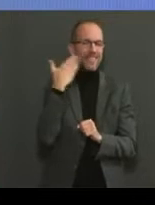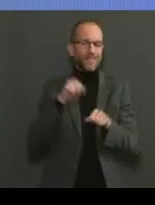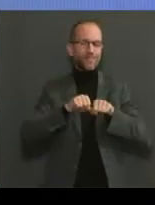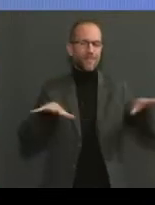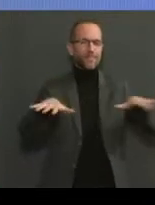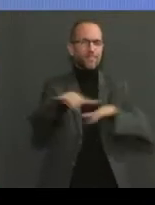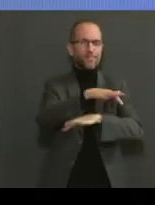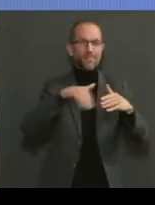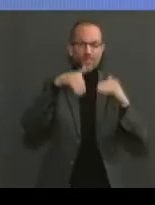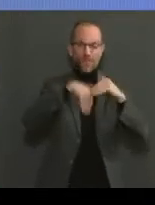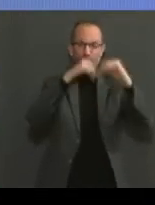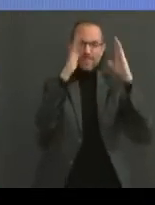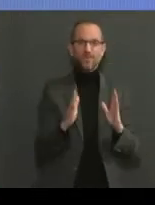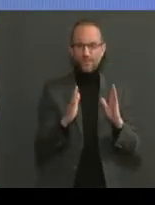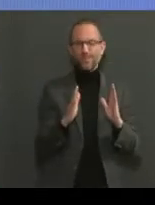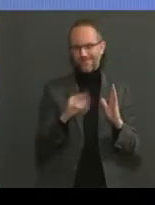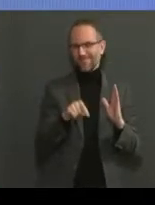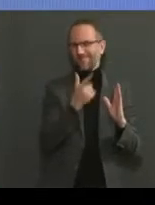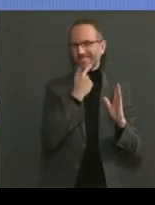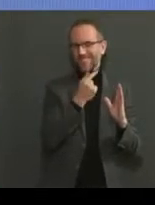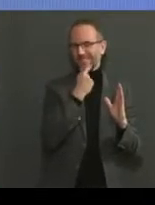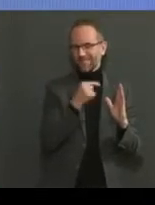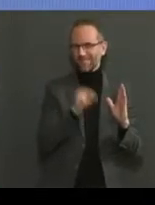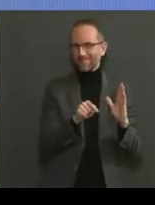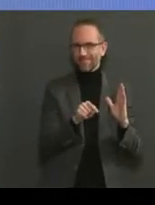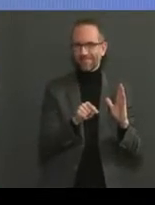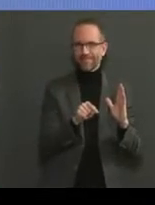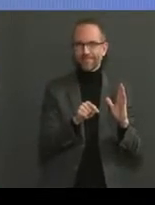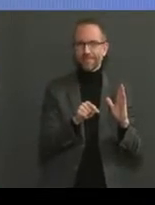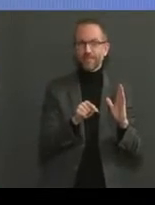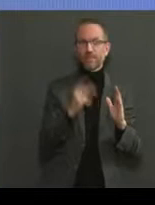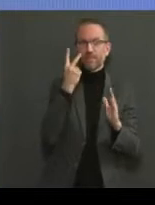l'intérieur. Et nous le constatons aux chiffres.